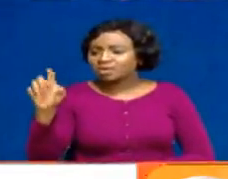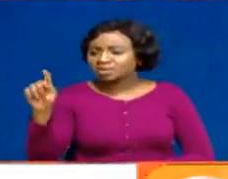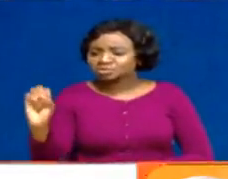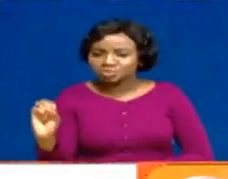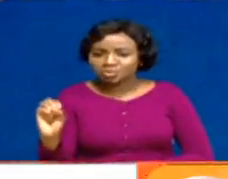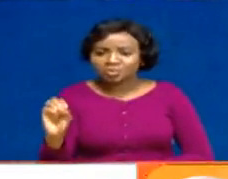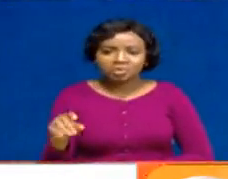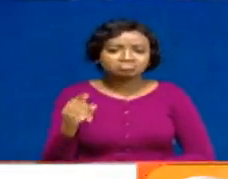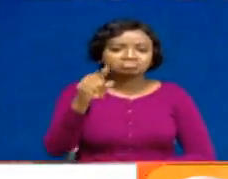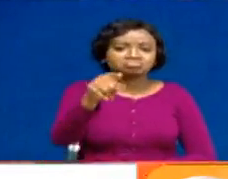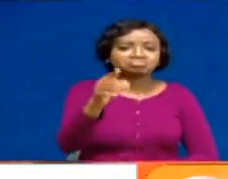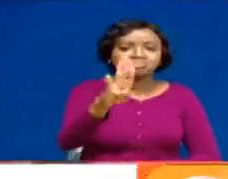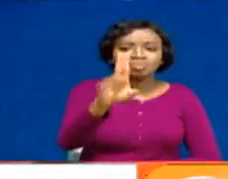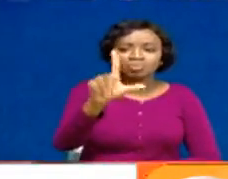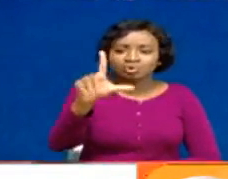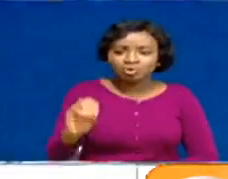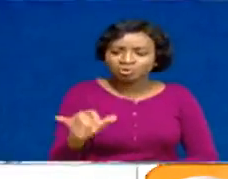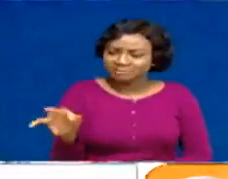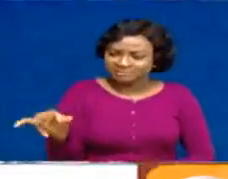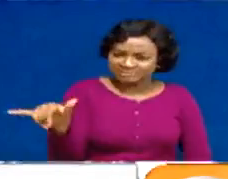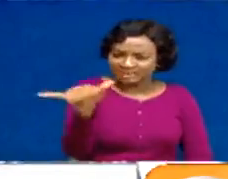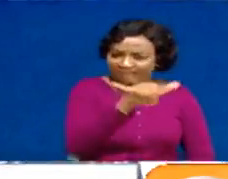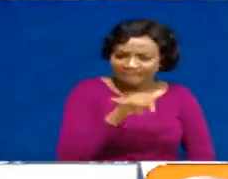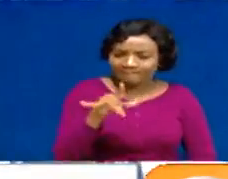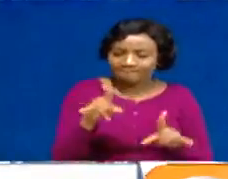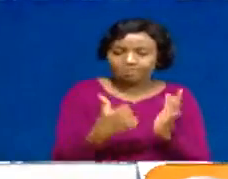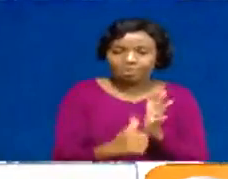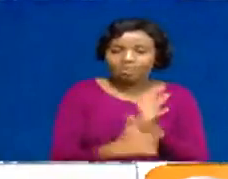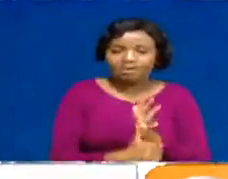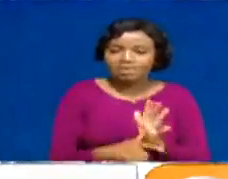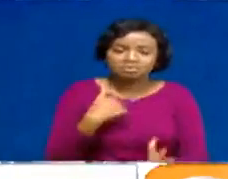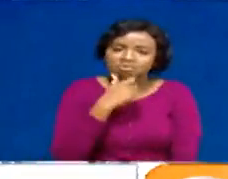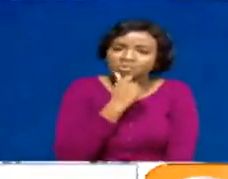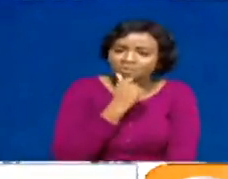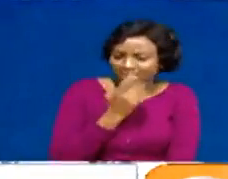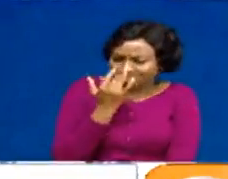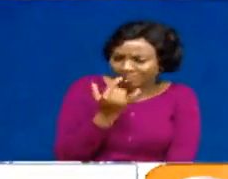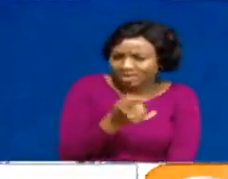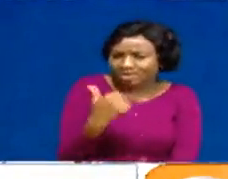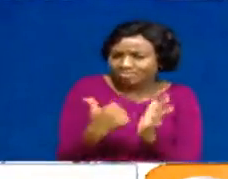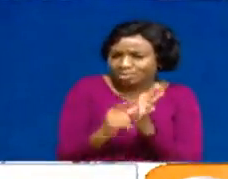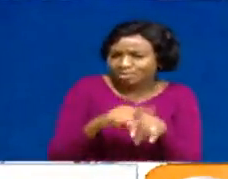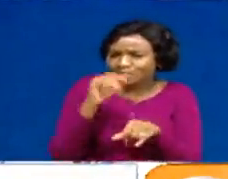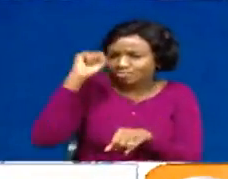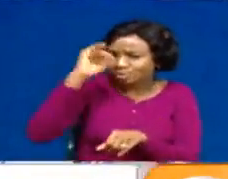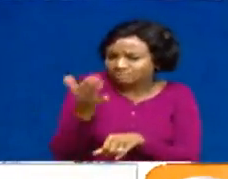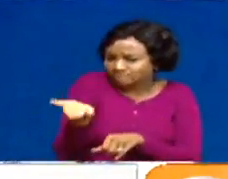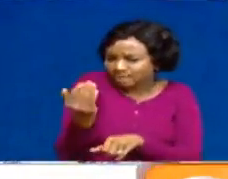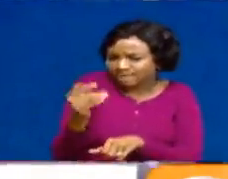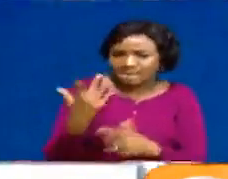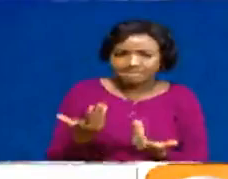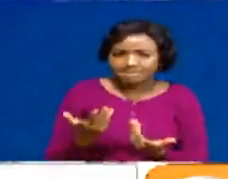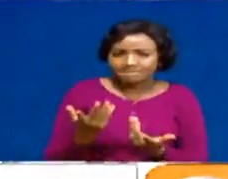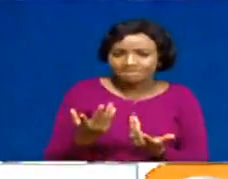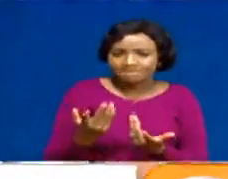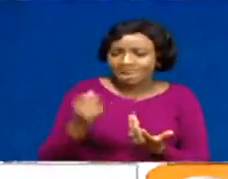hii maeneo hapa tulipo maeneo ya Bulo. Na tuwajiuliza kwa nini shida inatokea wakati siasa inaanza? Hii